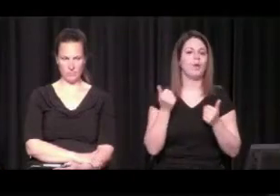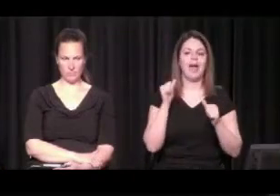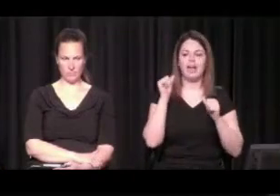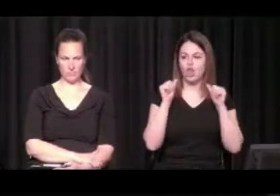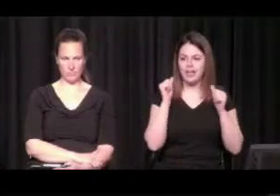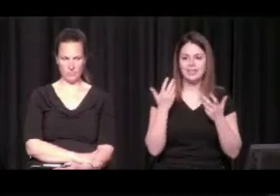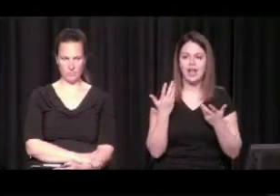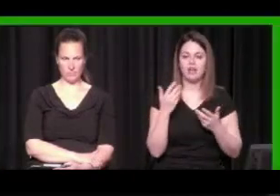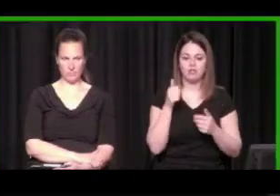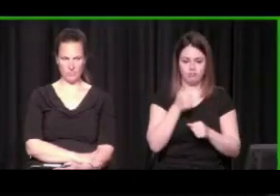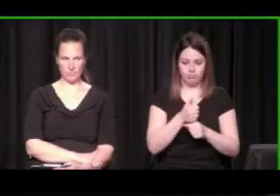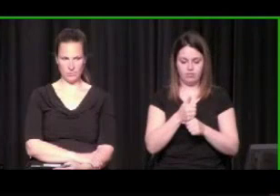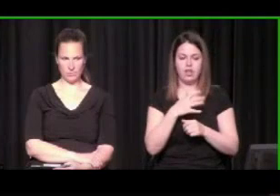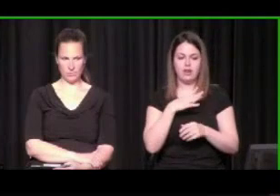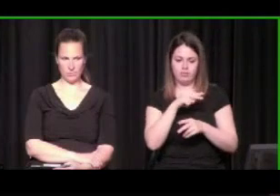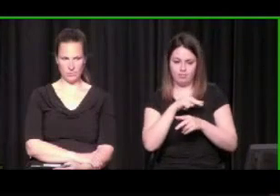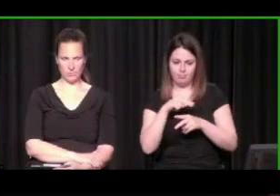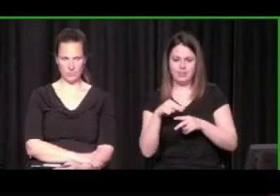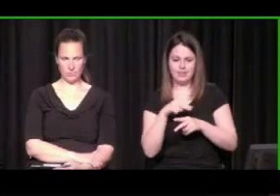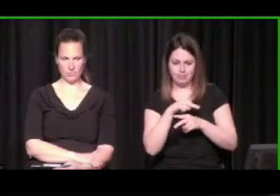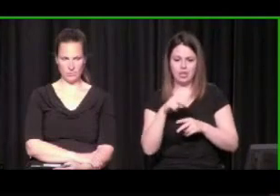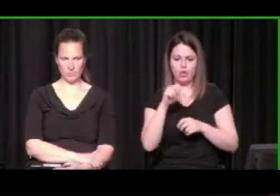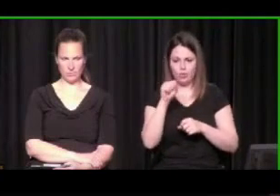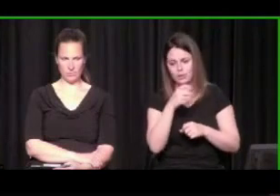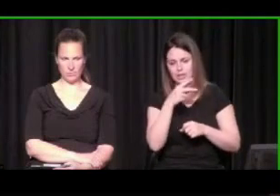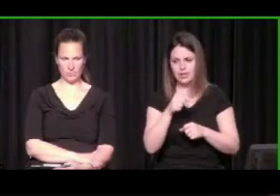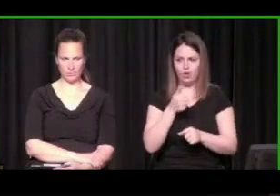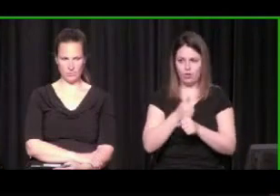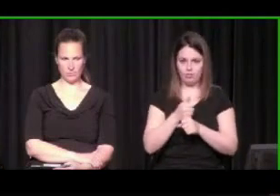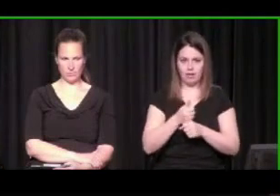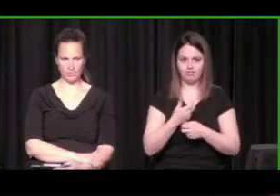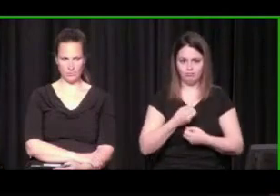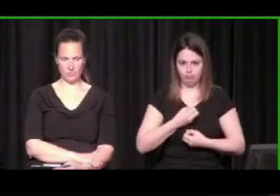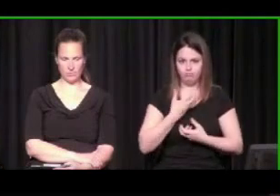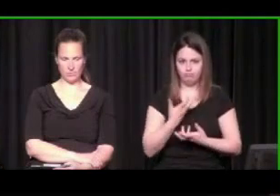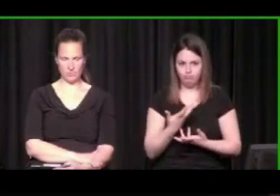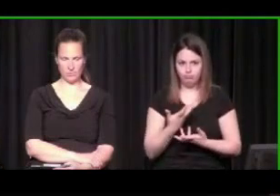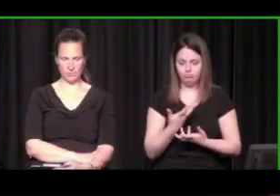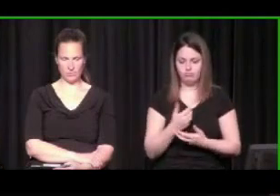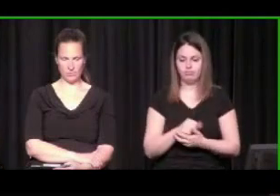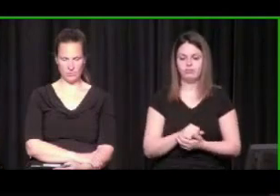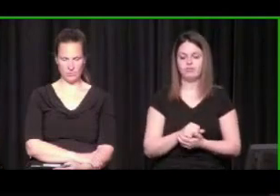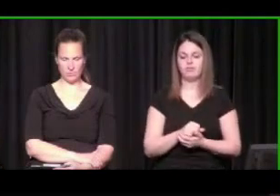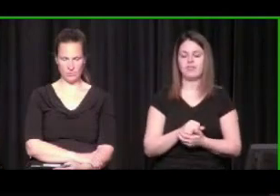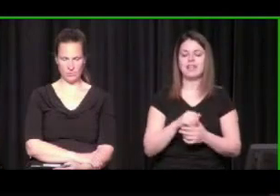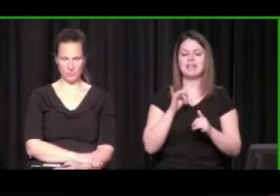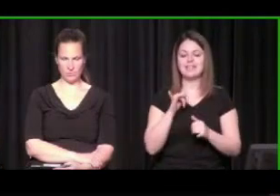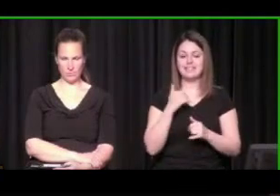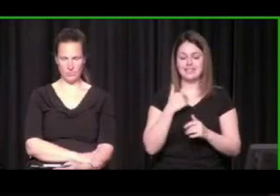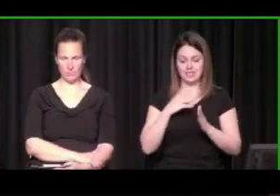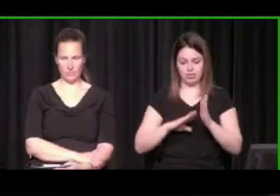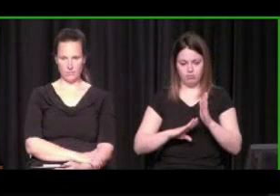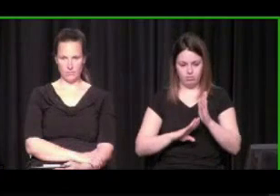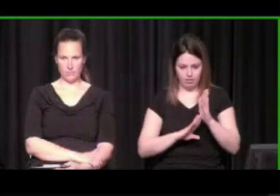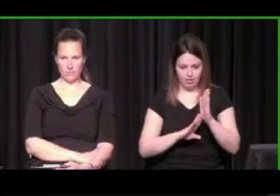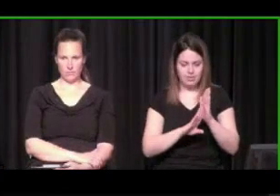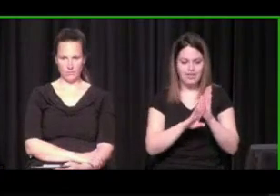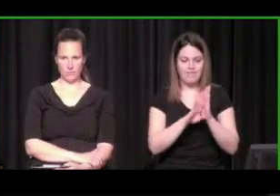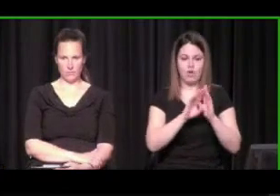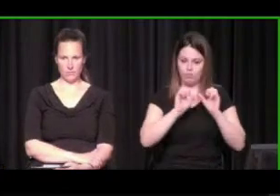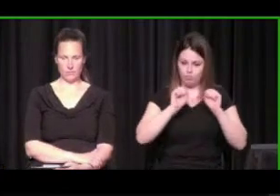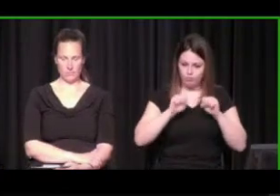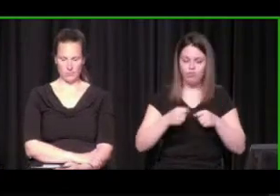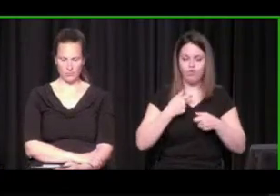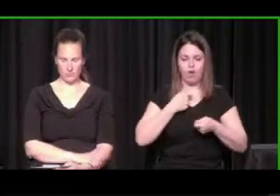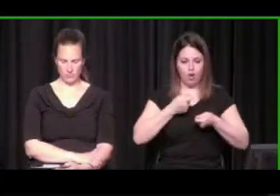qu'ils avaient une perception de contrôle? Parce qu'on peut émettre l'hypothèse que si on développe davantage ce pouvoir